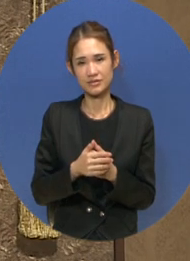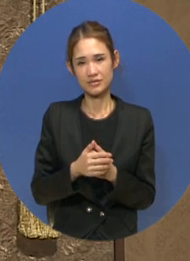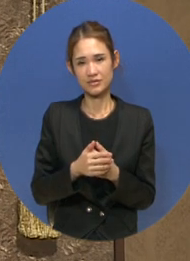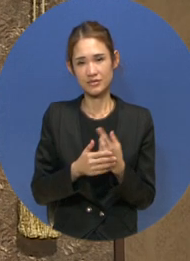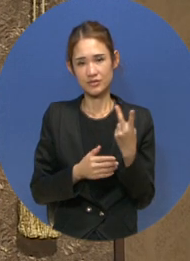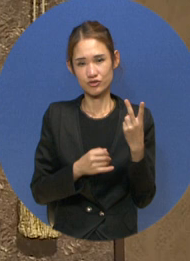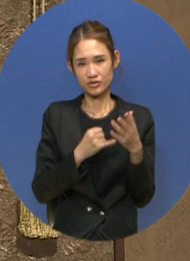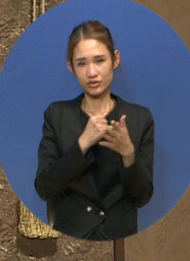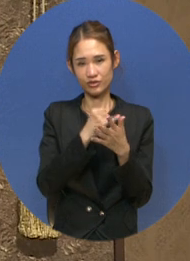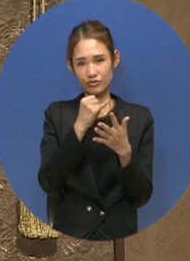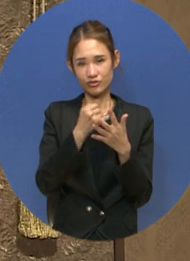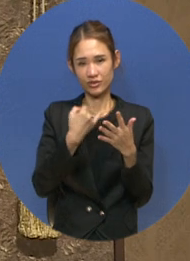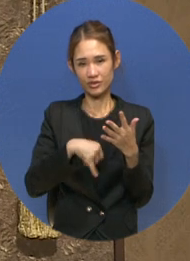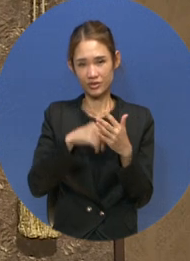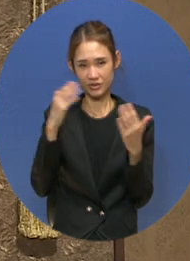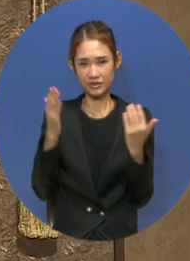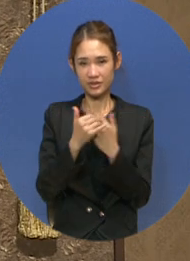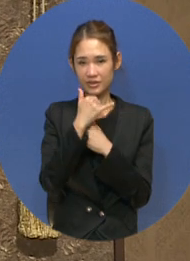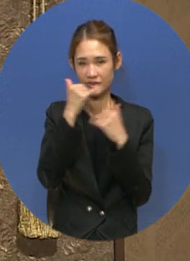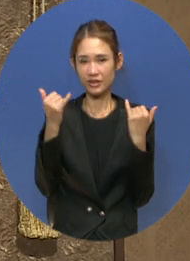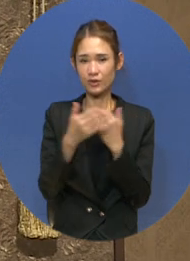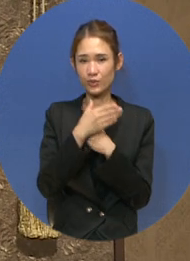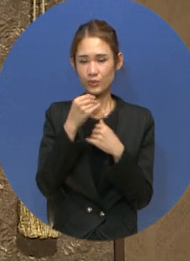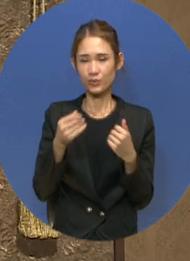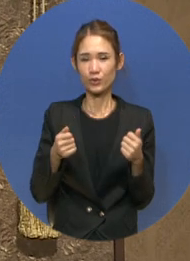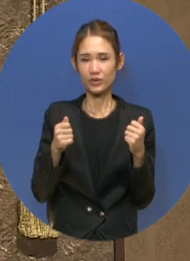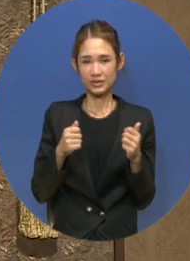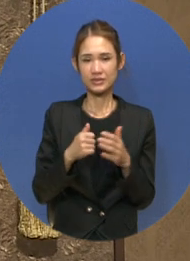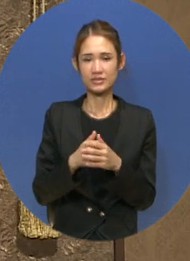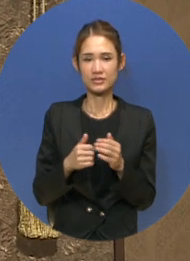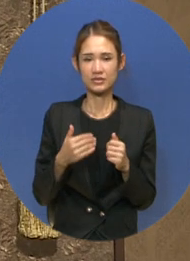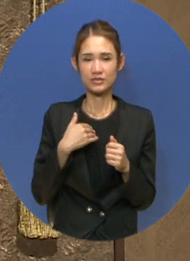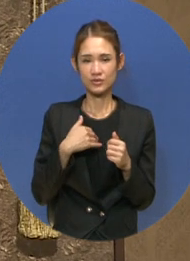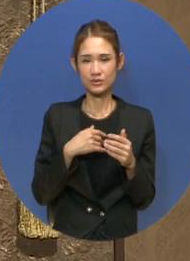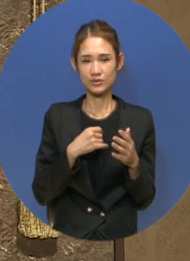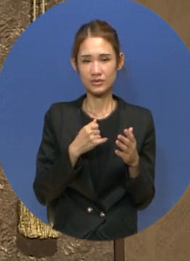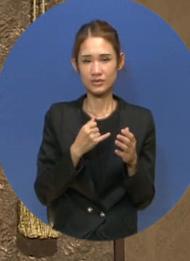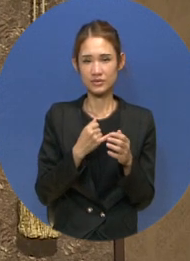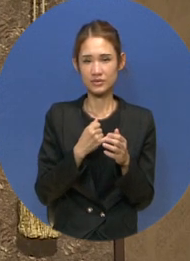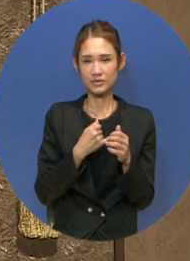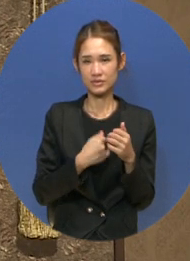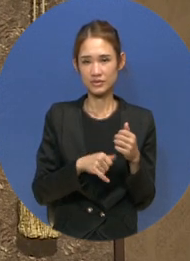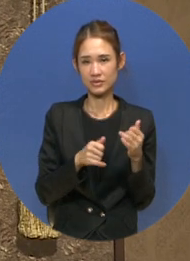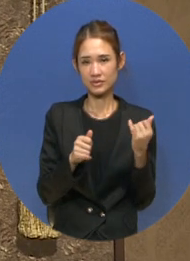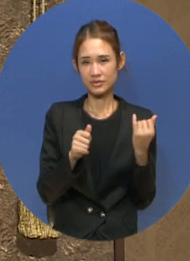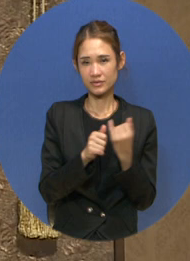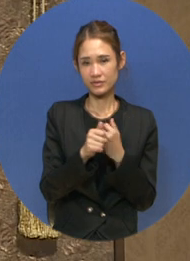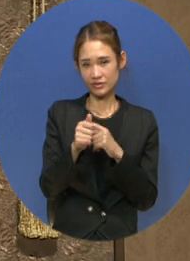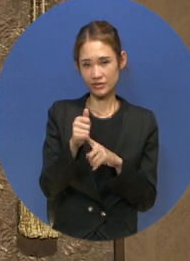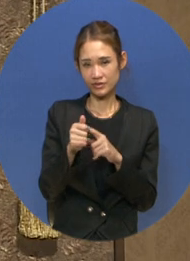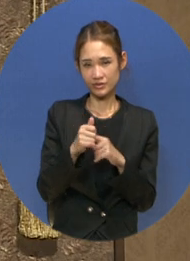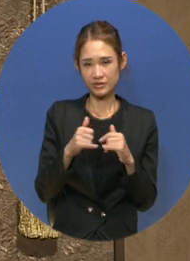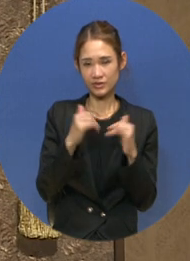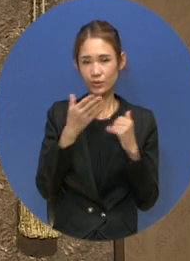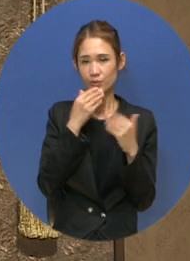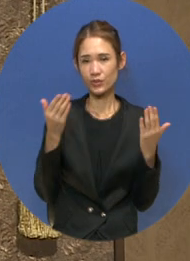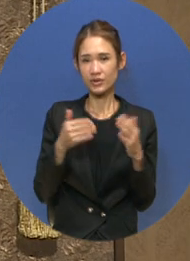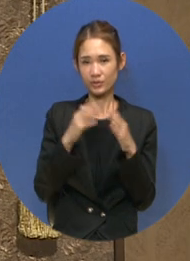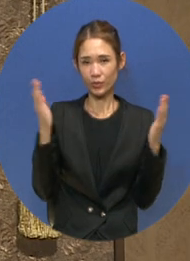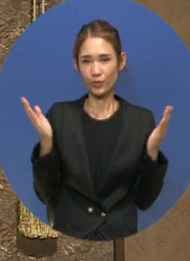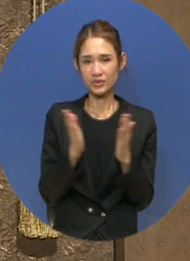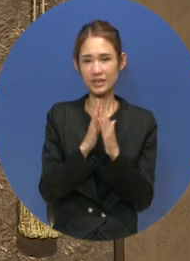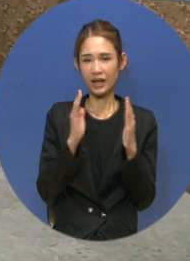딸이 있는데 두 딸 다 모두 다 사회복지사고 정말요? 저희 사위도 사회복지사로 일하고 있습니다. 온